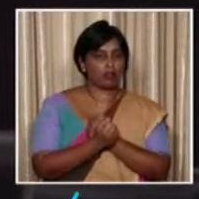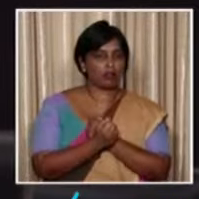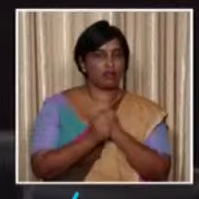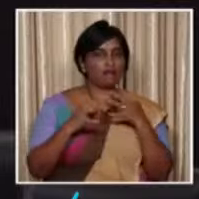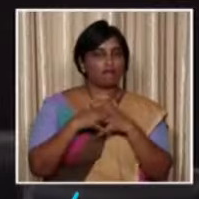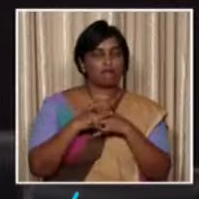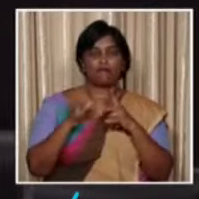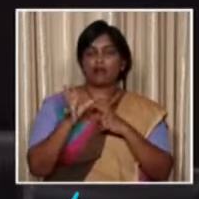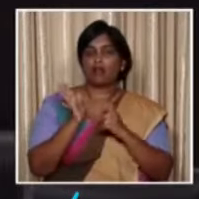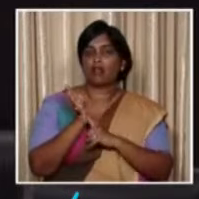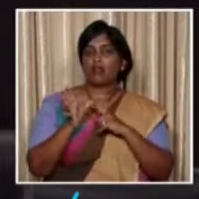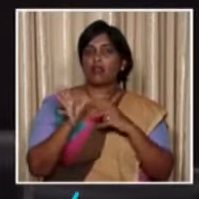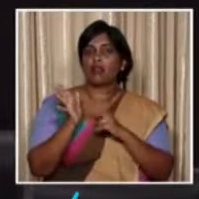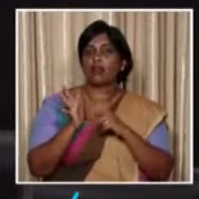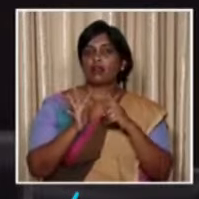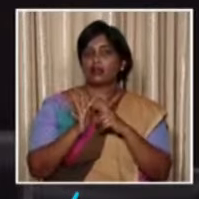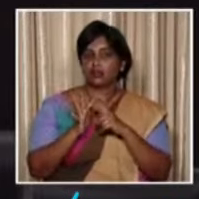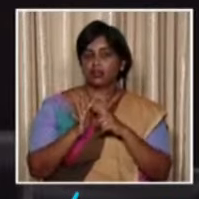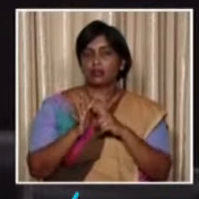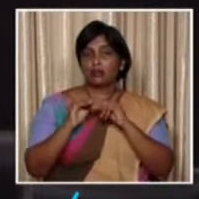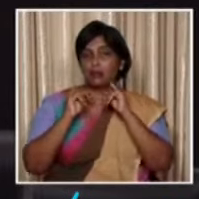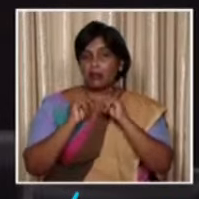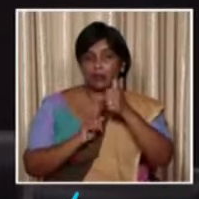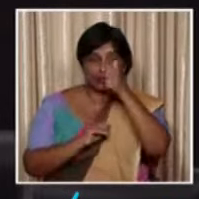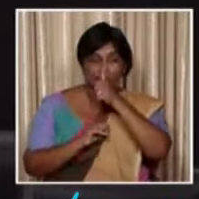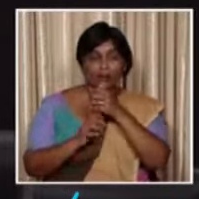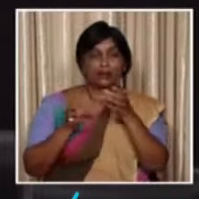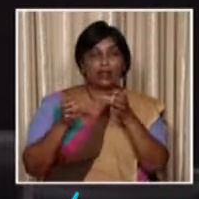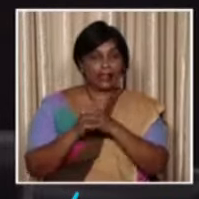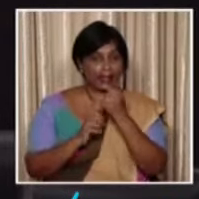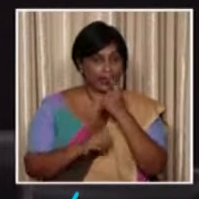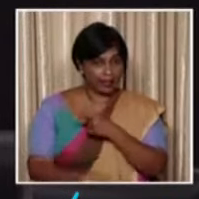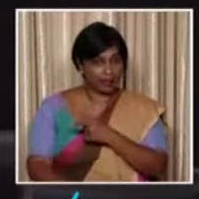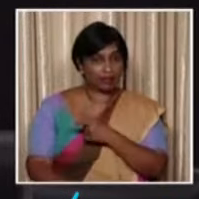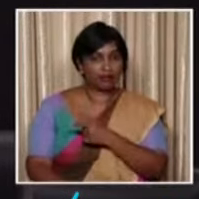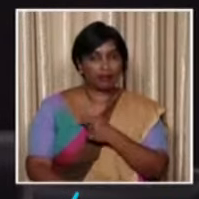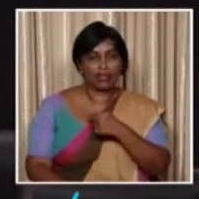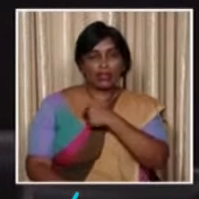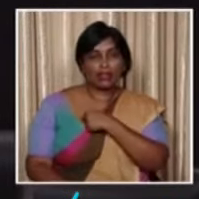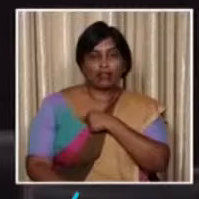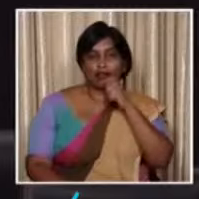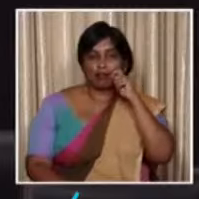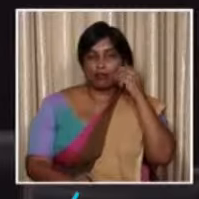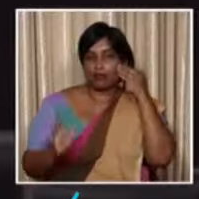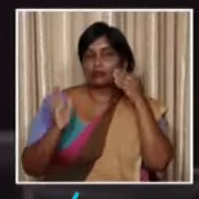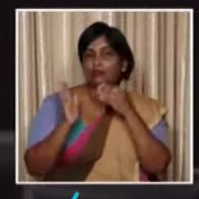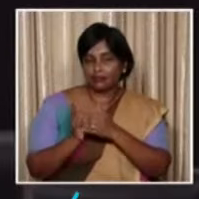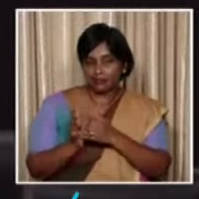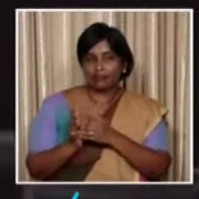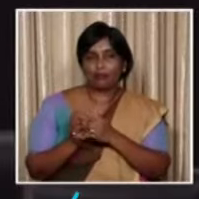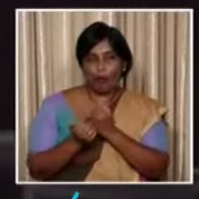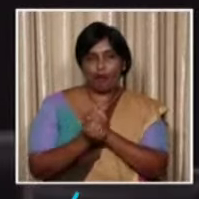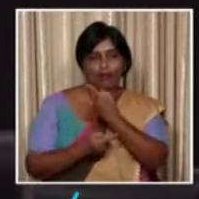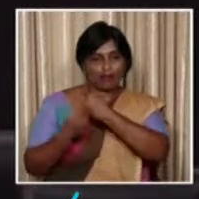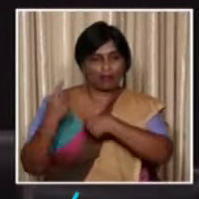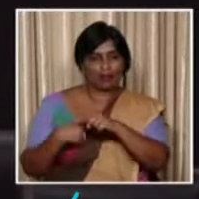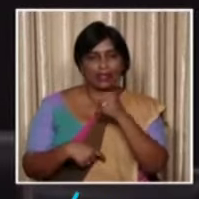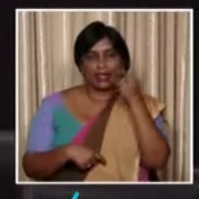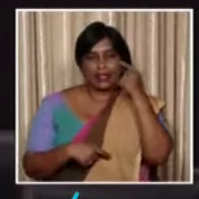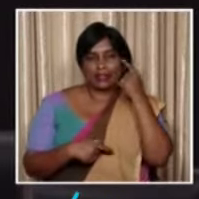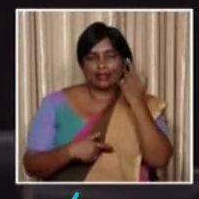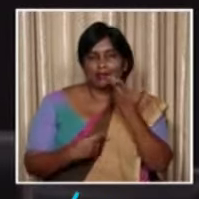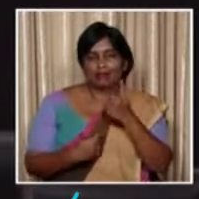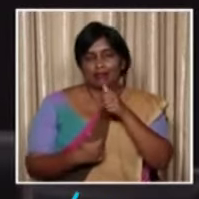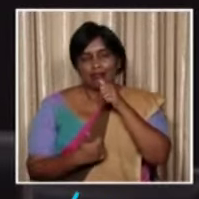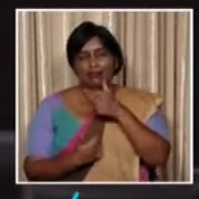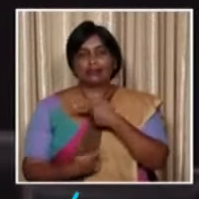යව්වේ වලානේ තොර වලාන දූෂණ මර්ධන ඒකකේ හිතප්පපුවක් මිනිසුන්ට තියෙනවනේ හිතප්පපුවක්